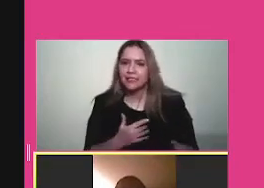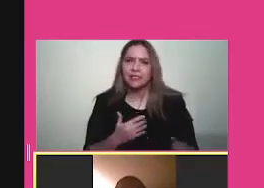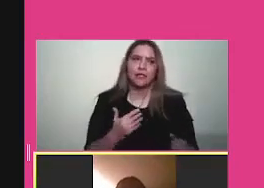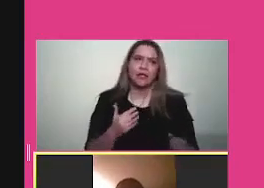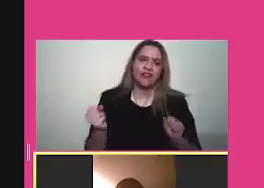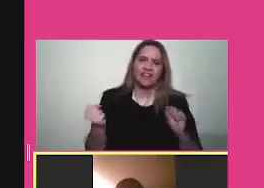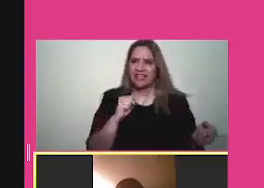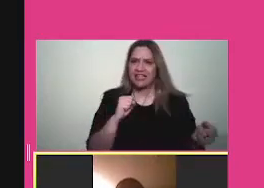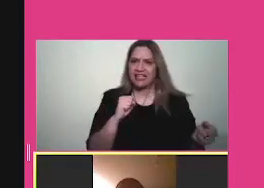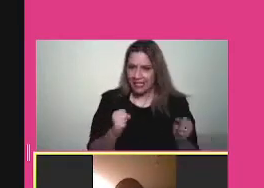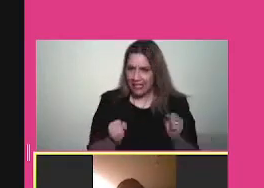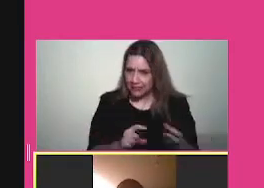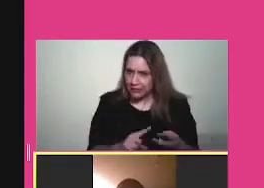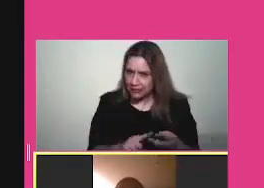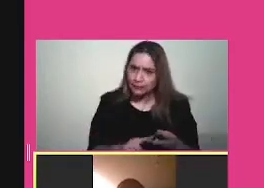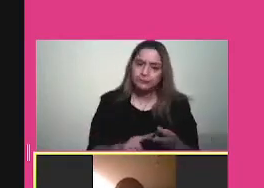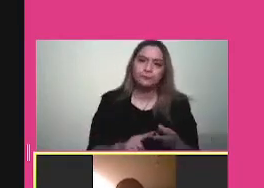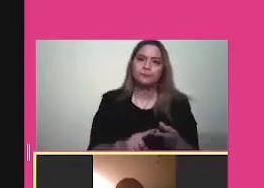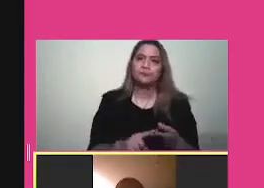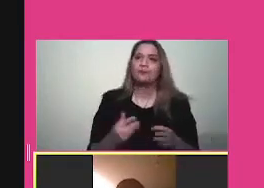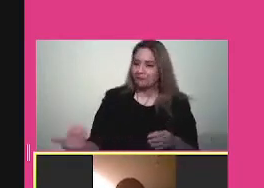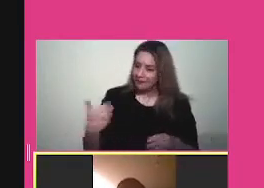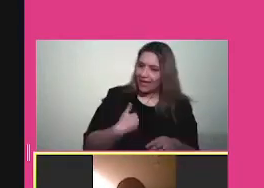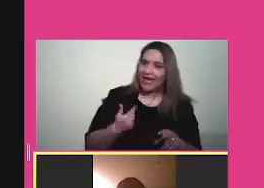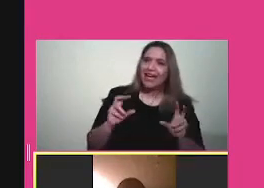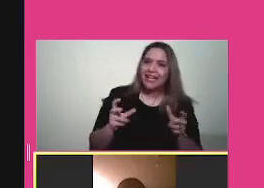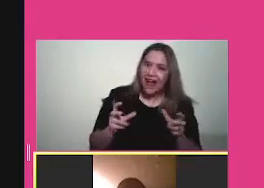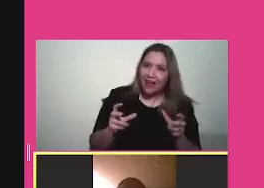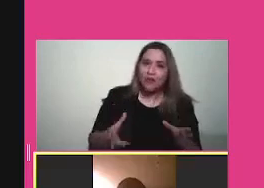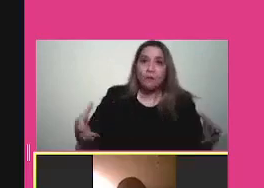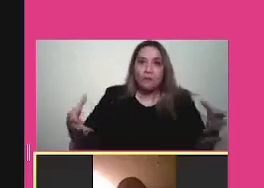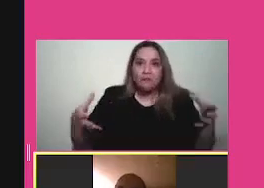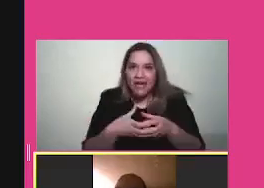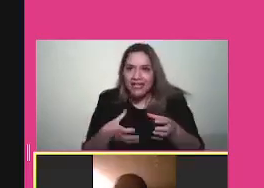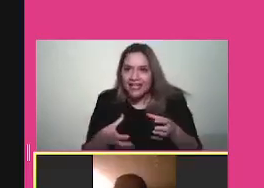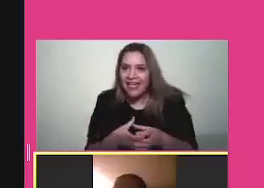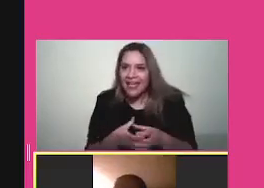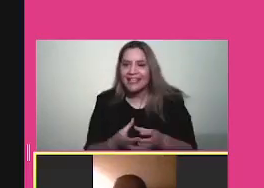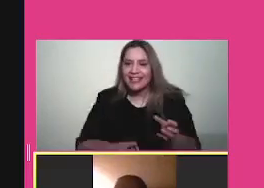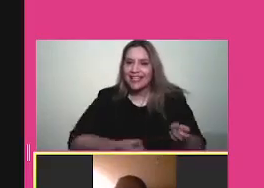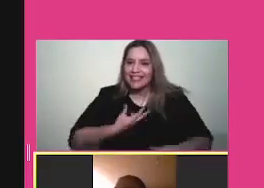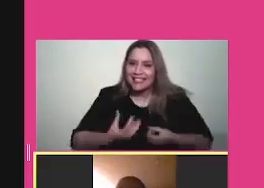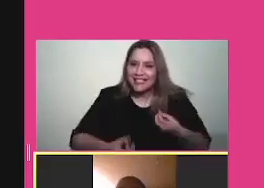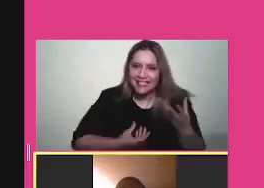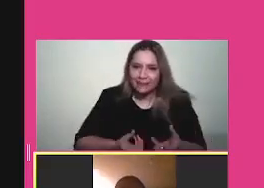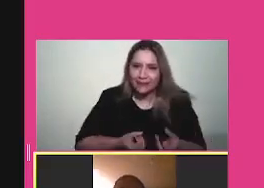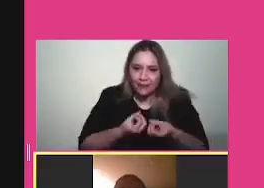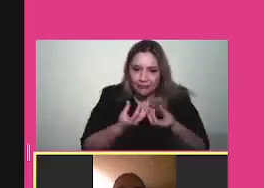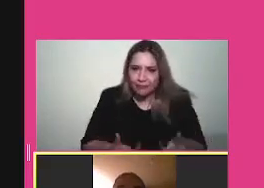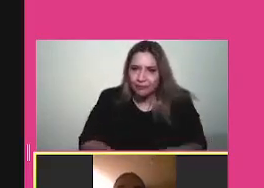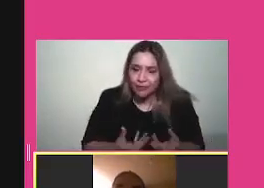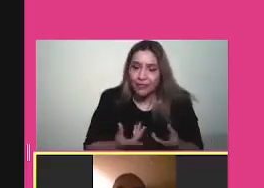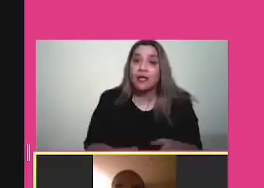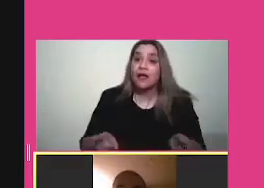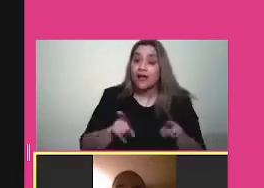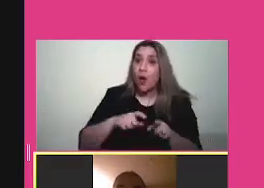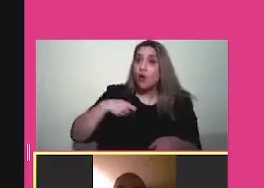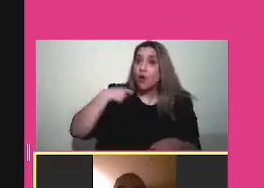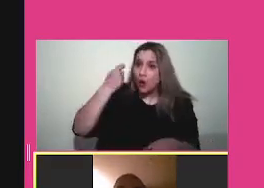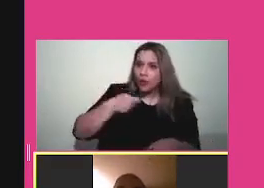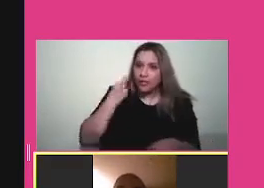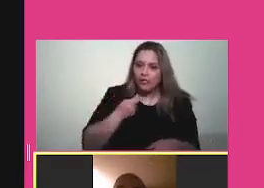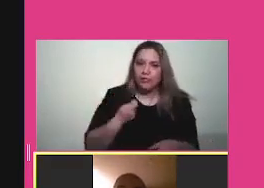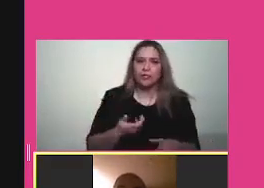διαταραχές να έρχονται και να έχουν δημιουργήσει όμορφες παρέες και να μας βγάζουν ωραία συναισθήματα, αλλά και γονείς οι οποίοι